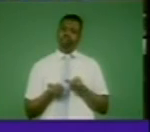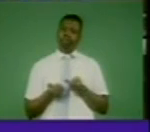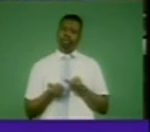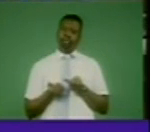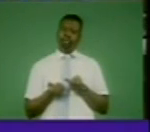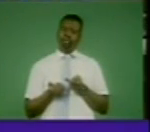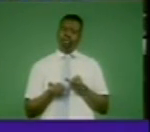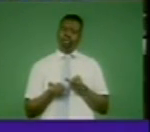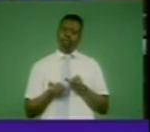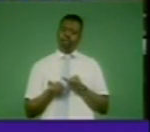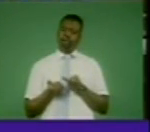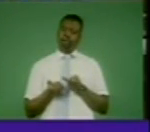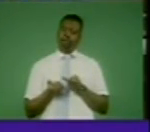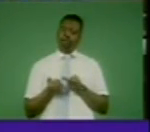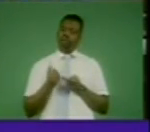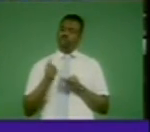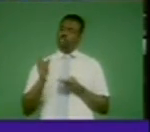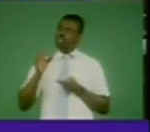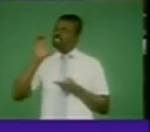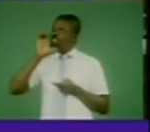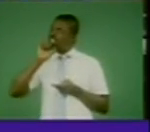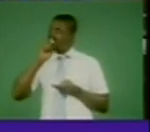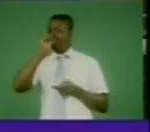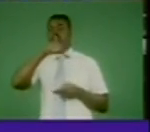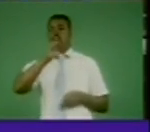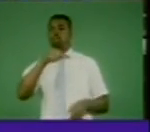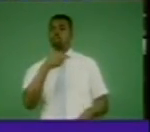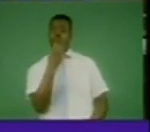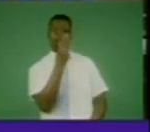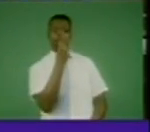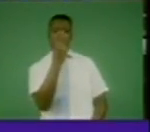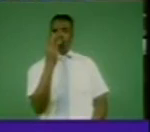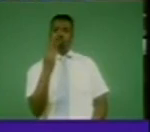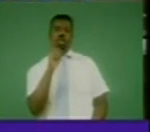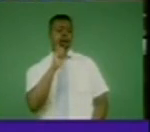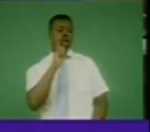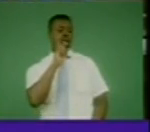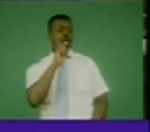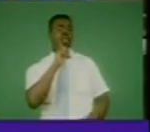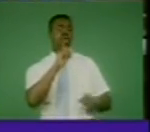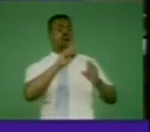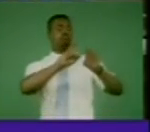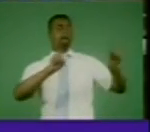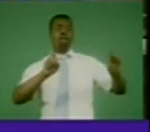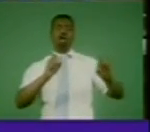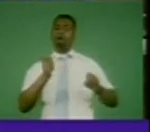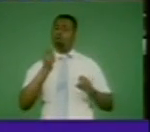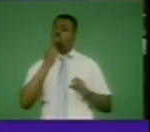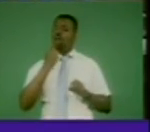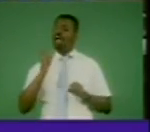moja. Kura ya siri ndio ilikuwa na kura 31 kwenye kila ibara. Hapakuwa na kura ya hapana ya siri.